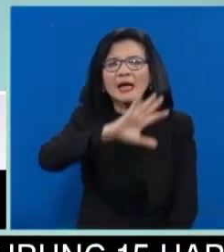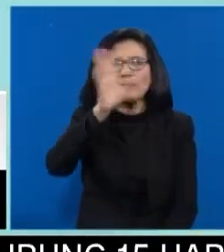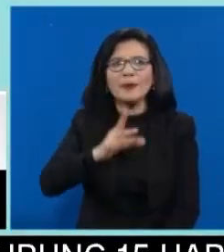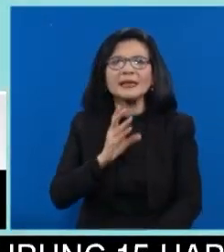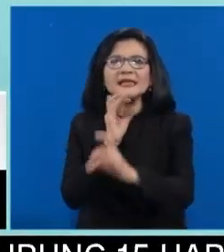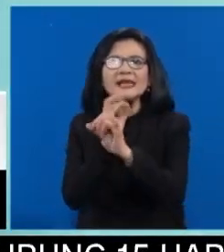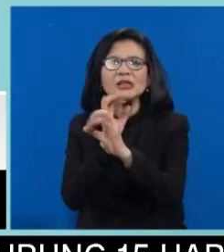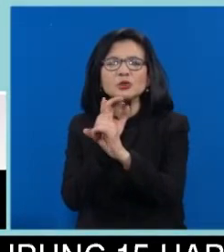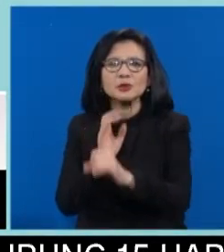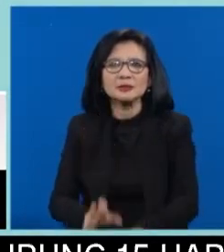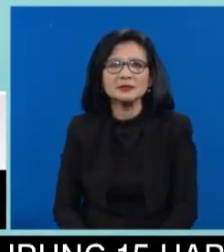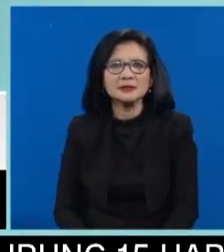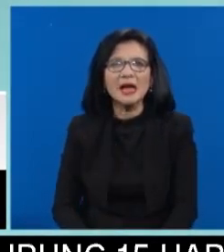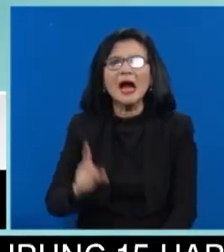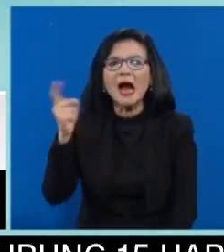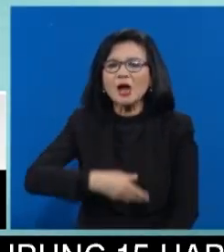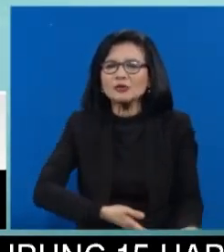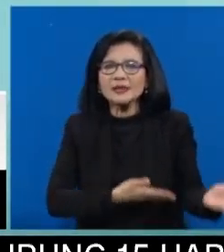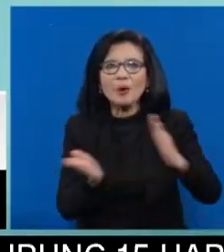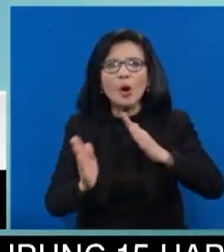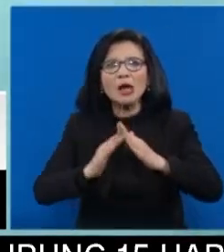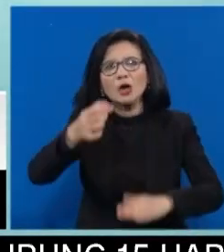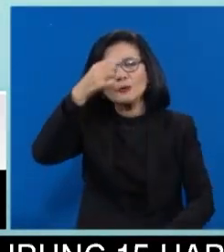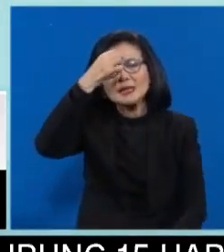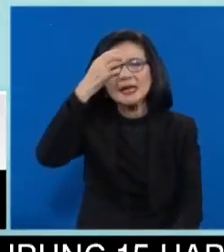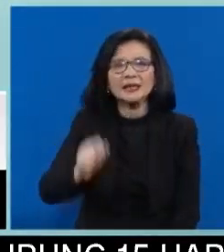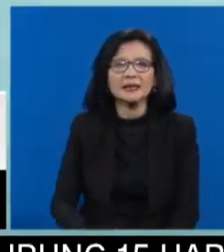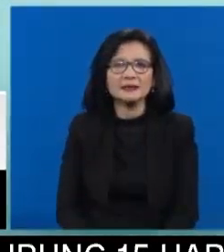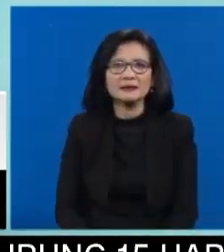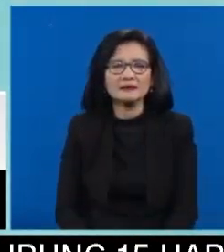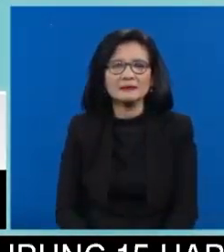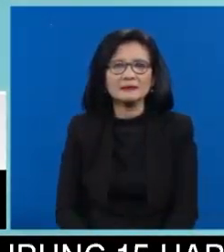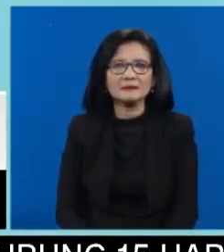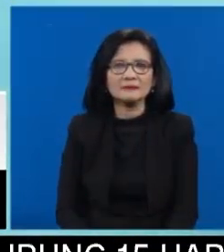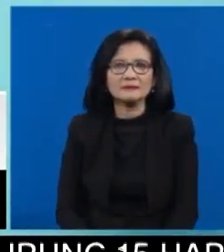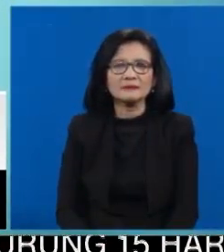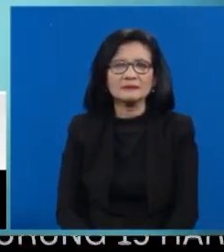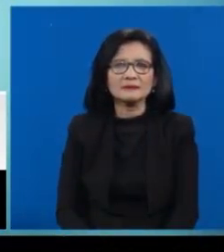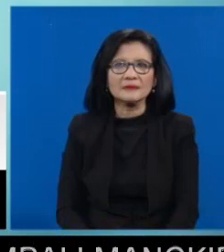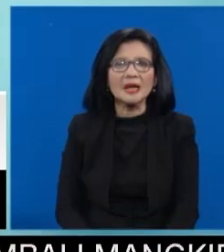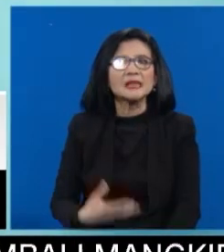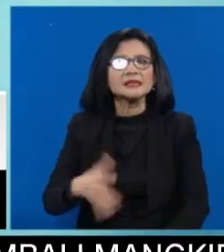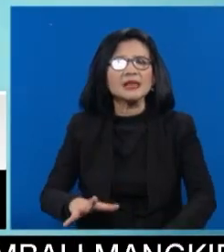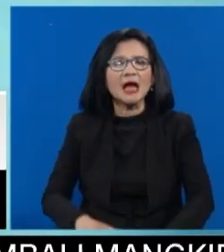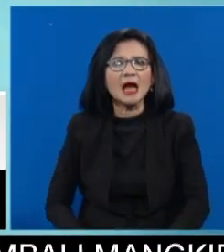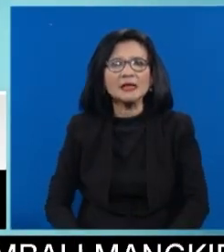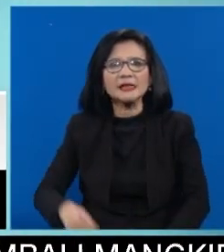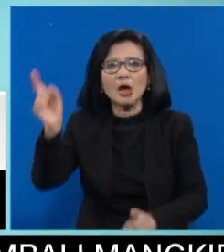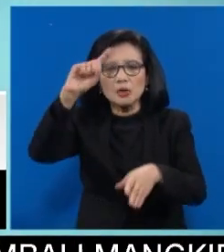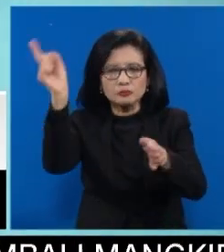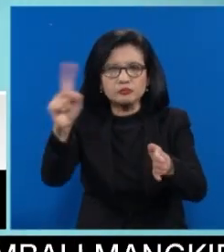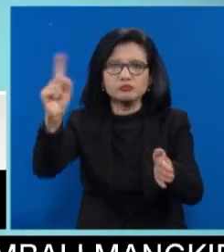Jawa Barat. Awi harus dilarikan ke RSUD Al Ihsan di Kecamatan Balai Endah, Kabupaten Bandung setelah tersambar petir pada Senin